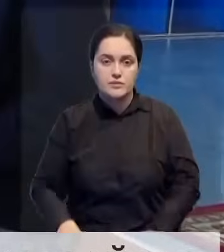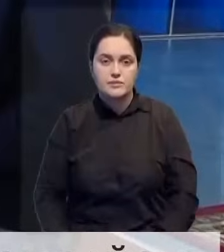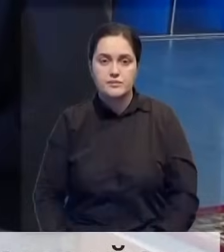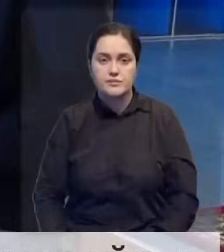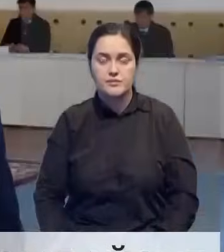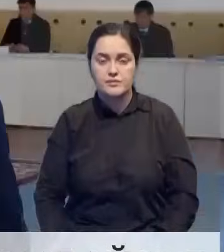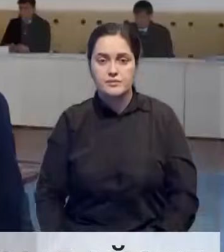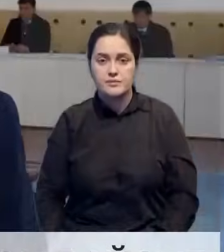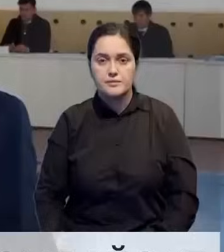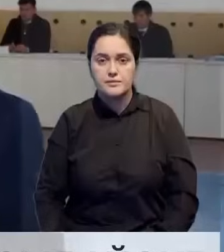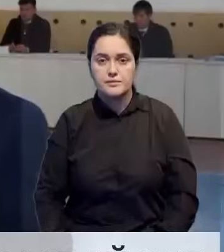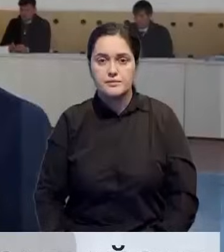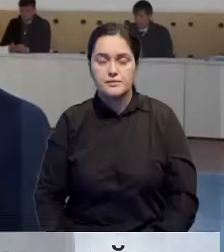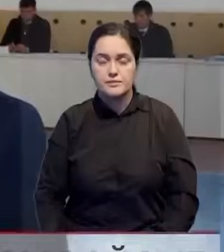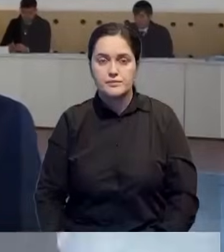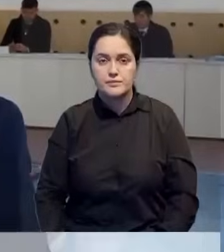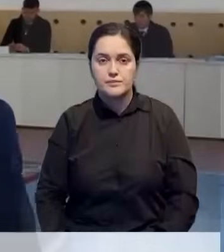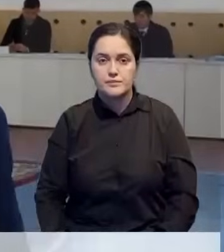участках.